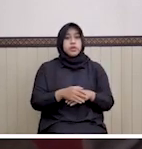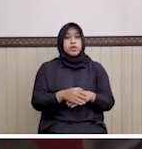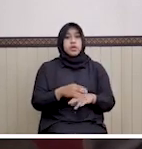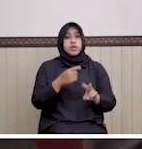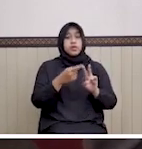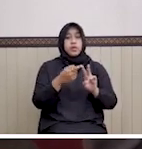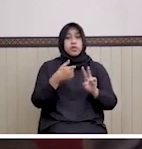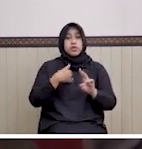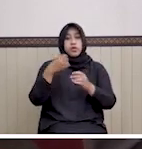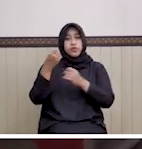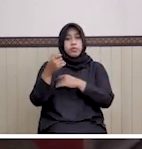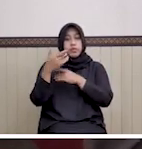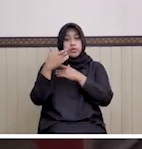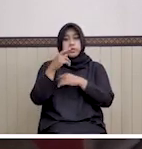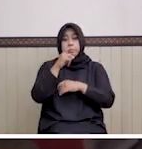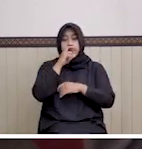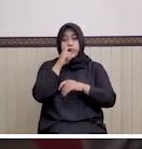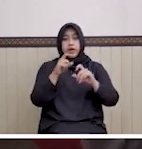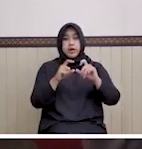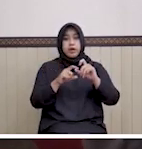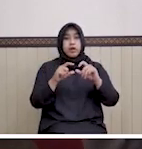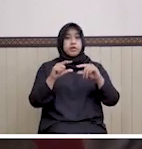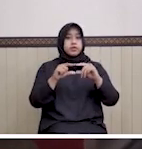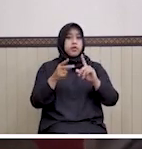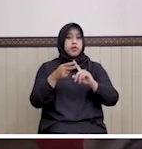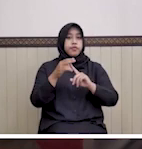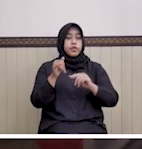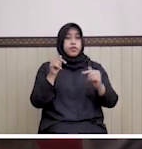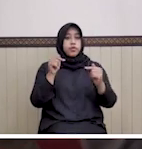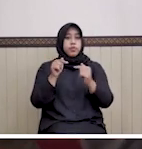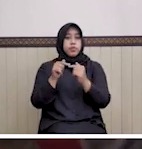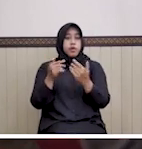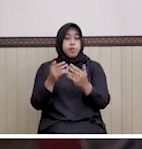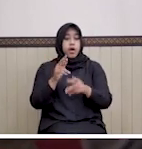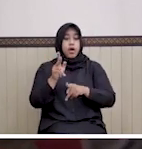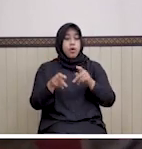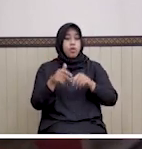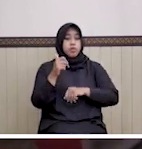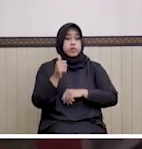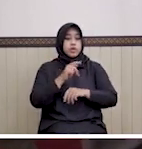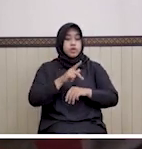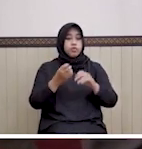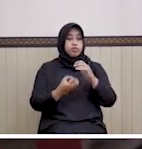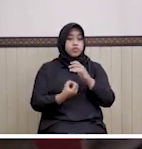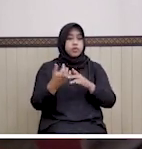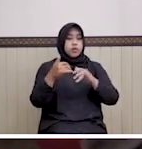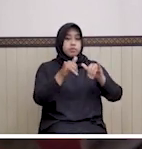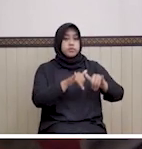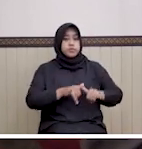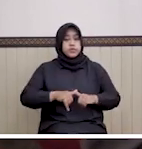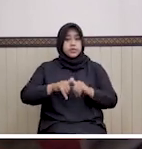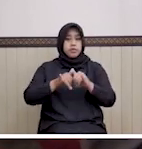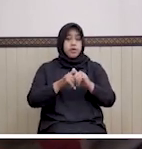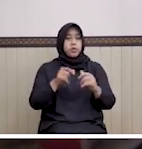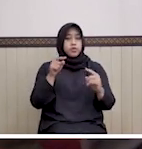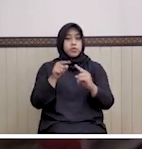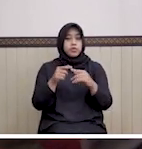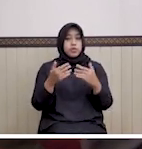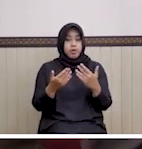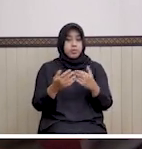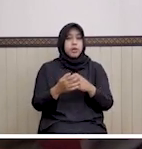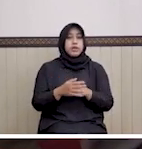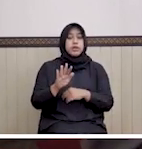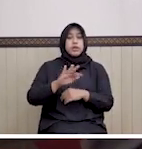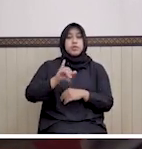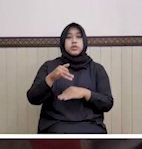kedua yang tadi saya sampaikan ke Pak Safei interkoneksitas itu kalau bisa kita wujudkan sama-sama agar ini